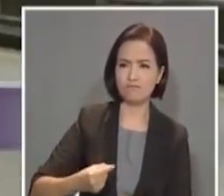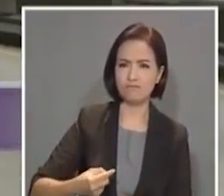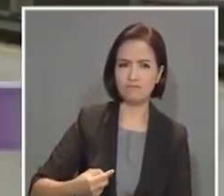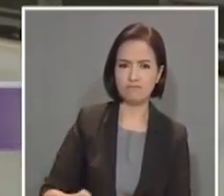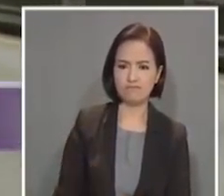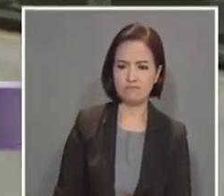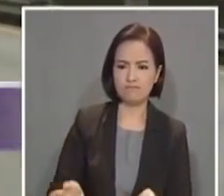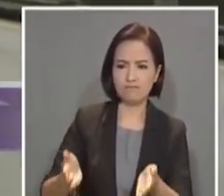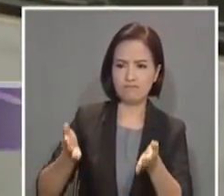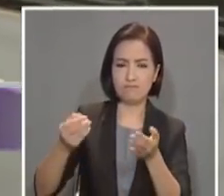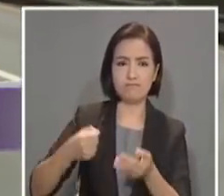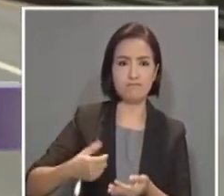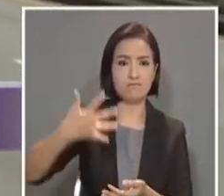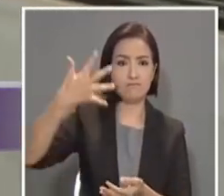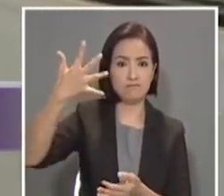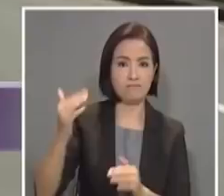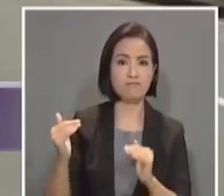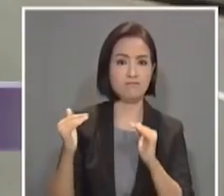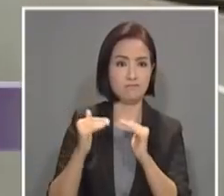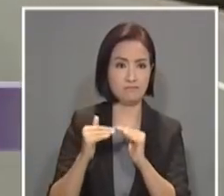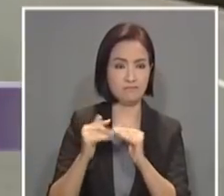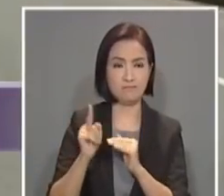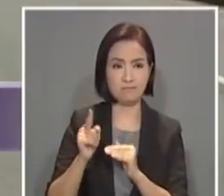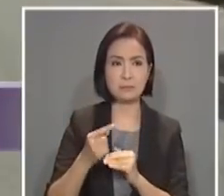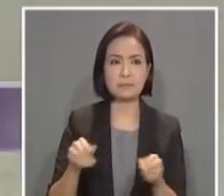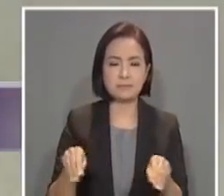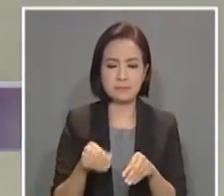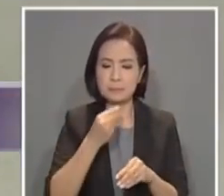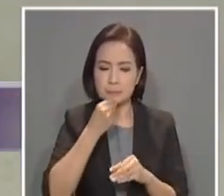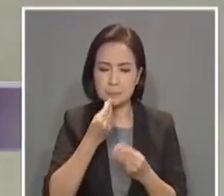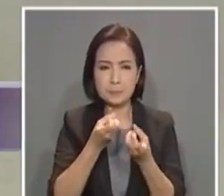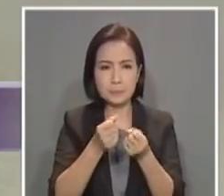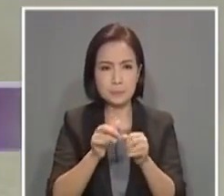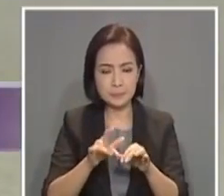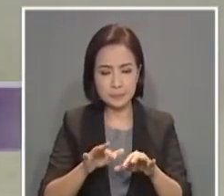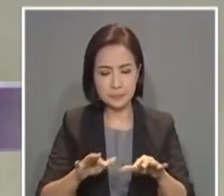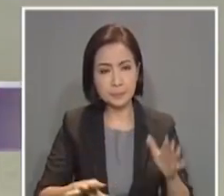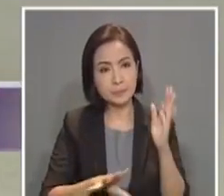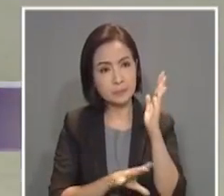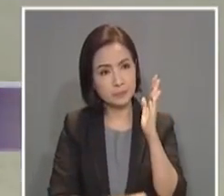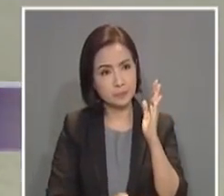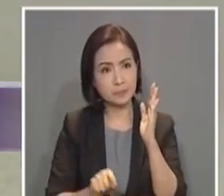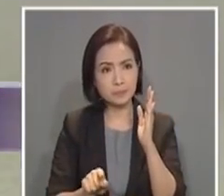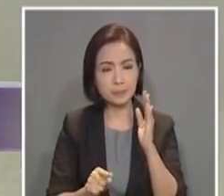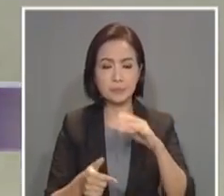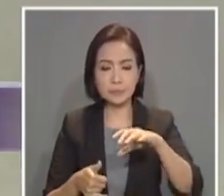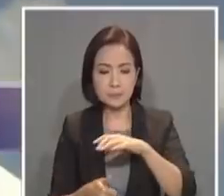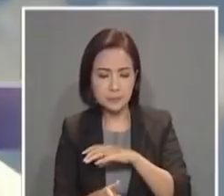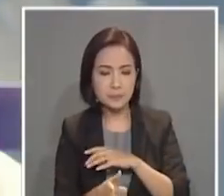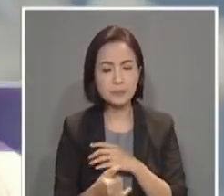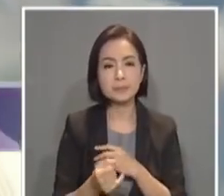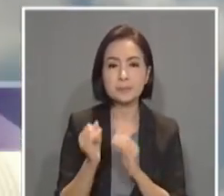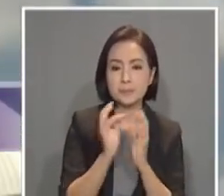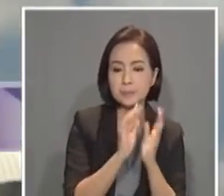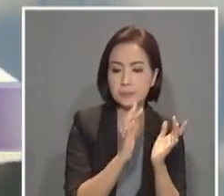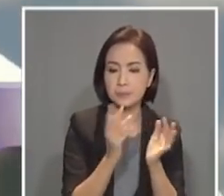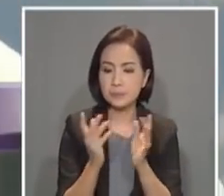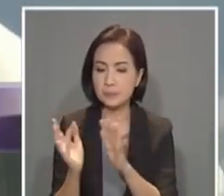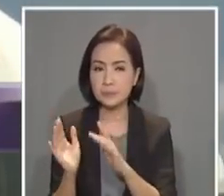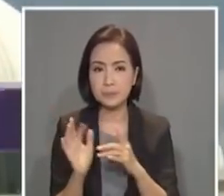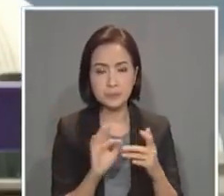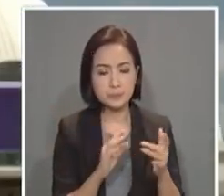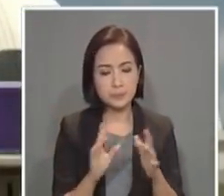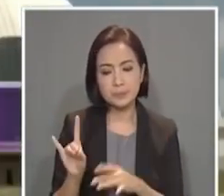ตั้งอยู่ริมทะเลสาบสงขลาโดยมีวัตถุประสงค์ใช้เป็นสถานที่แสดงพันธุ์สัตว์น้ำพันธุ์ไม้น้ำและการเพาะขยายพัน